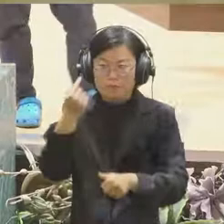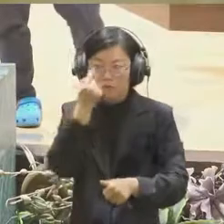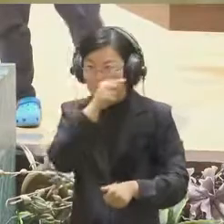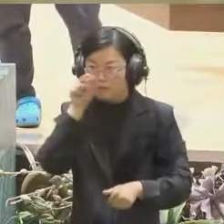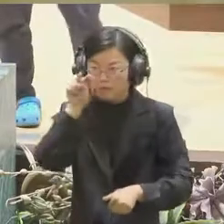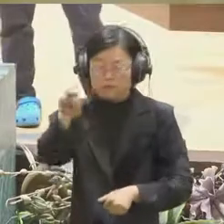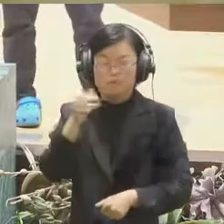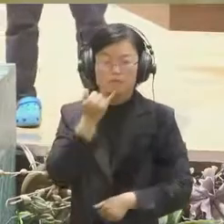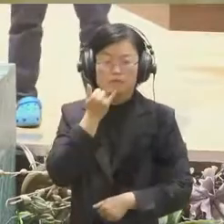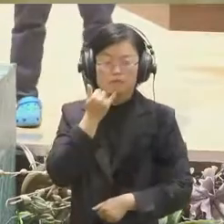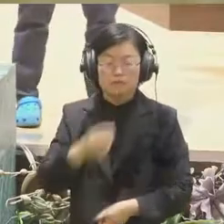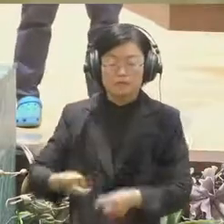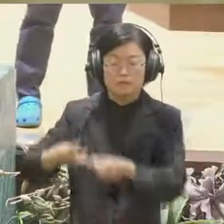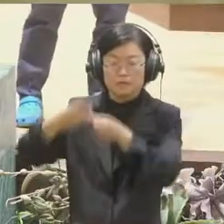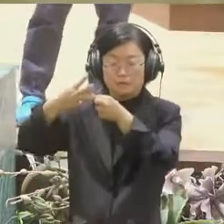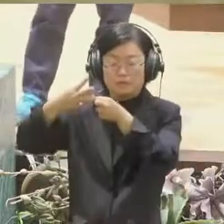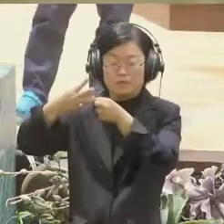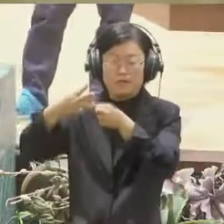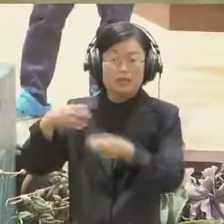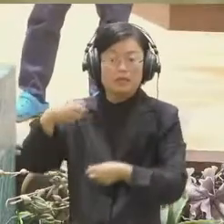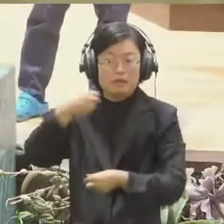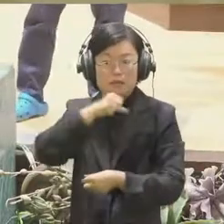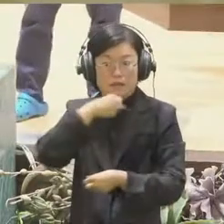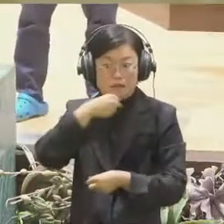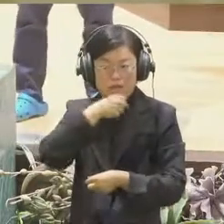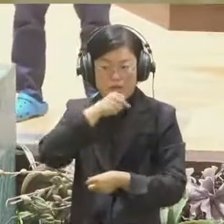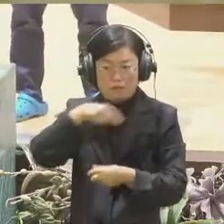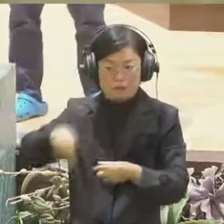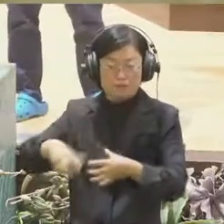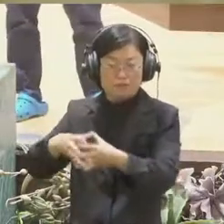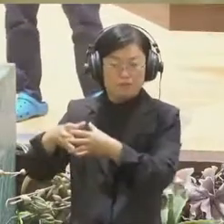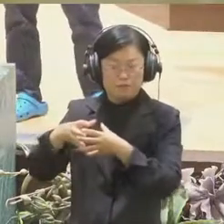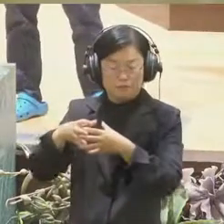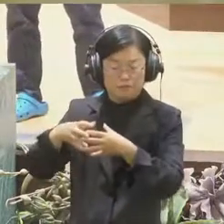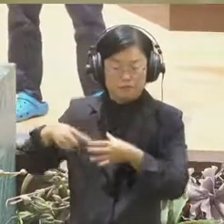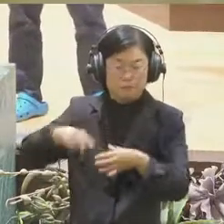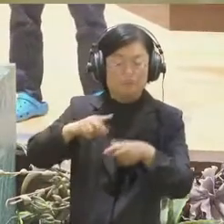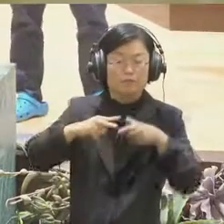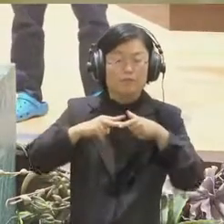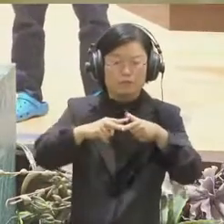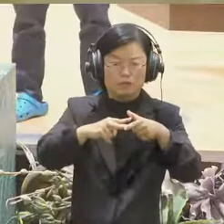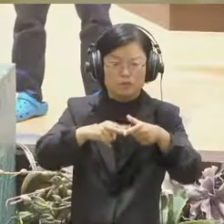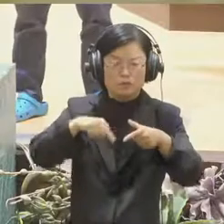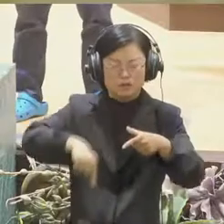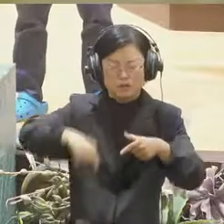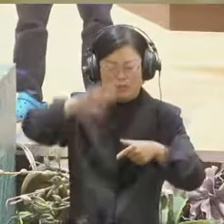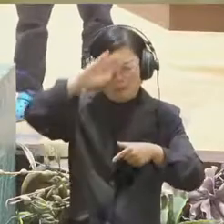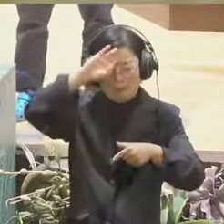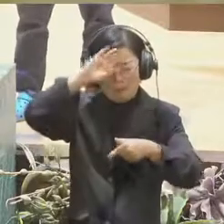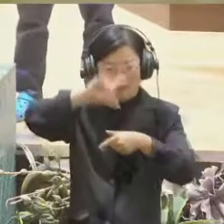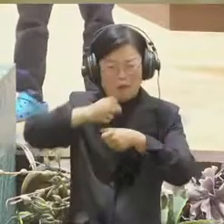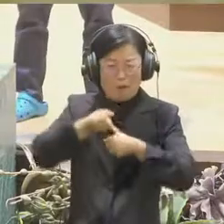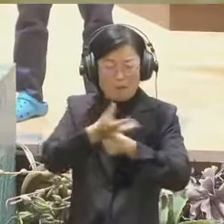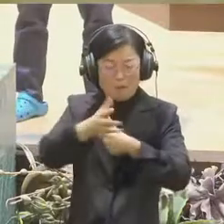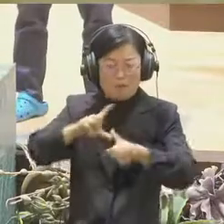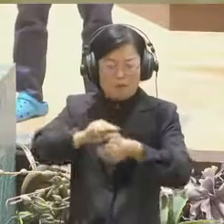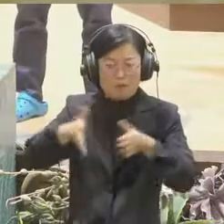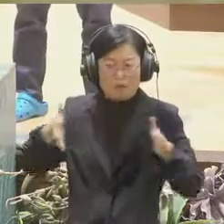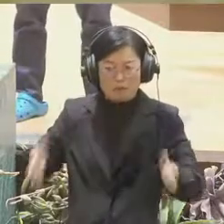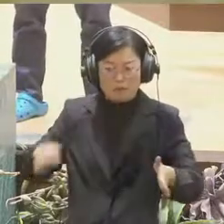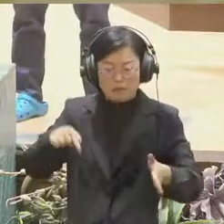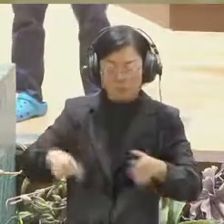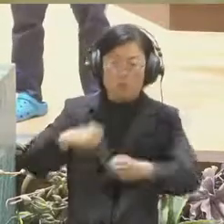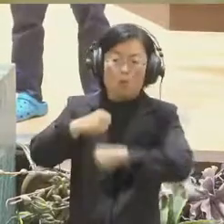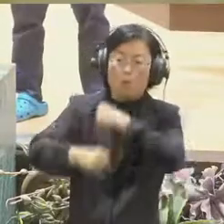會由我們台灣這邊的九松團去介紹如何在整個COVID-19期間進行一個Conference的活